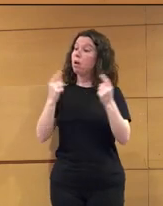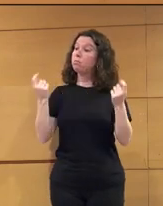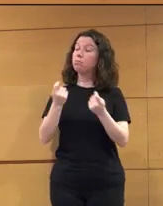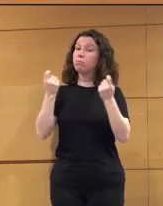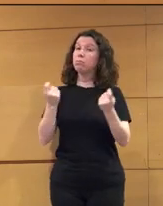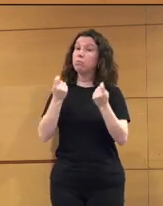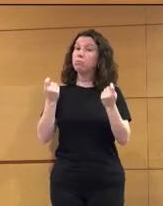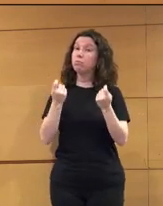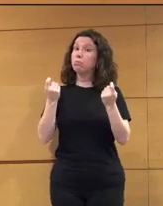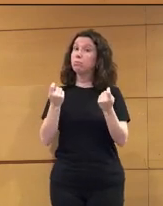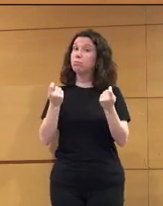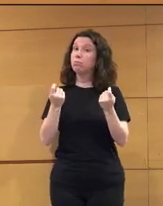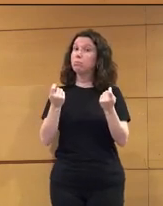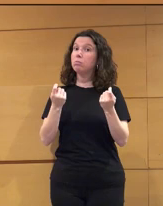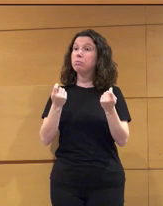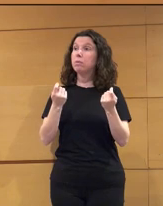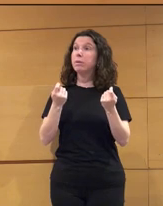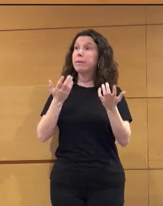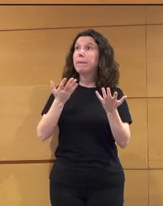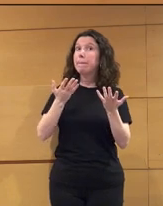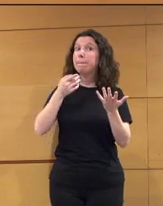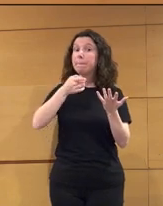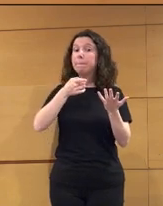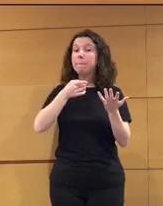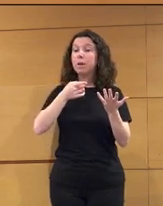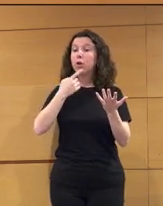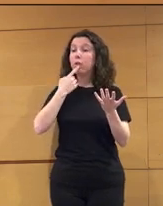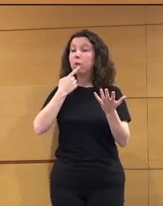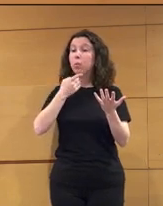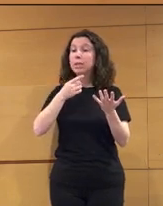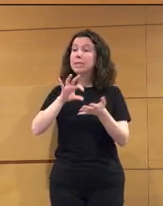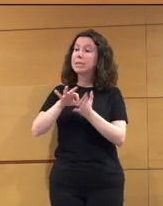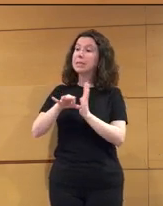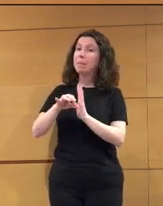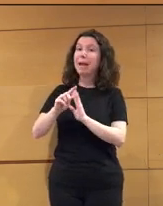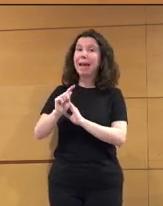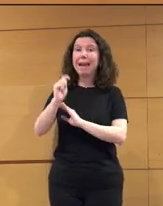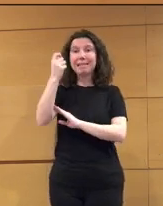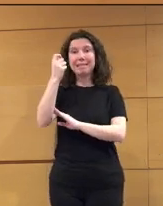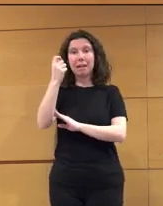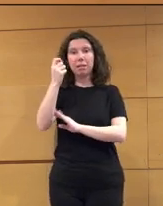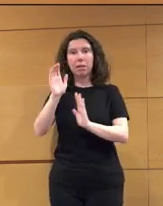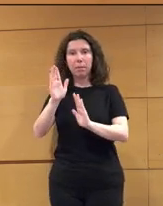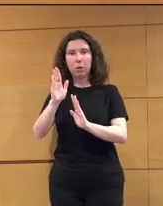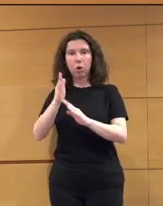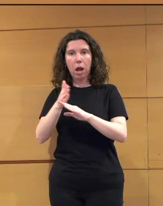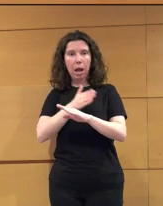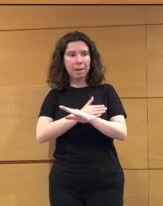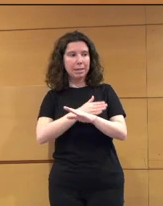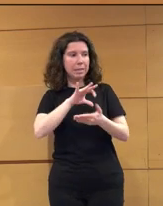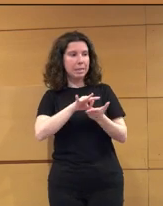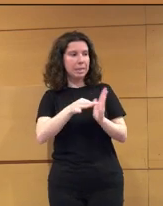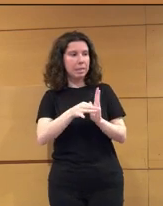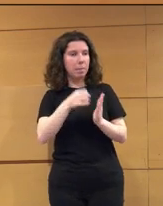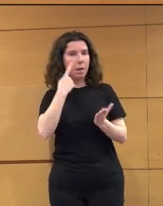hem atingit aquest èxit en aquest sistema, però el sistema no ha estat validat per un usuari, ha estat